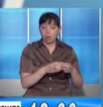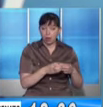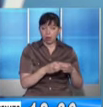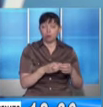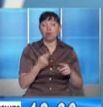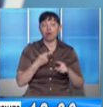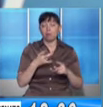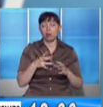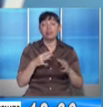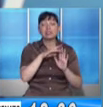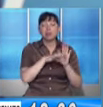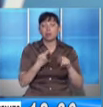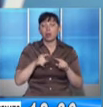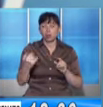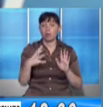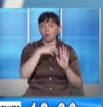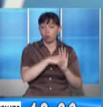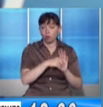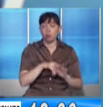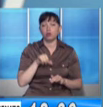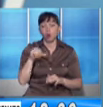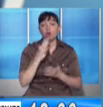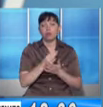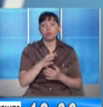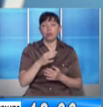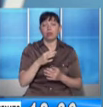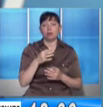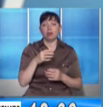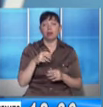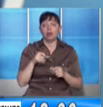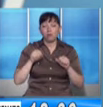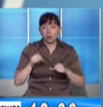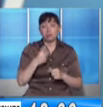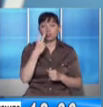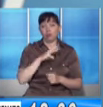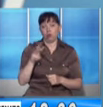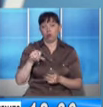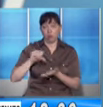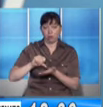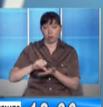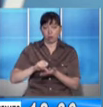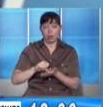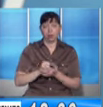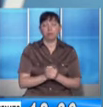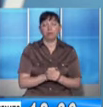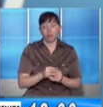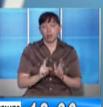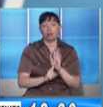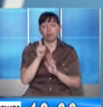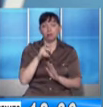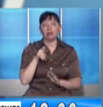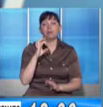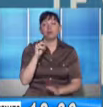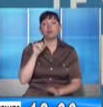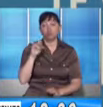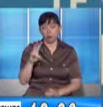pe listele căruia candidați. Aveți răspuns de două minute la această întrebare, singura cu răspuns de două minute. Începem de la domnul